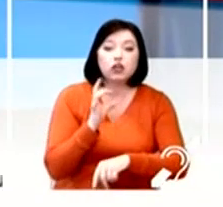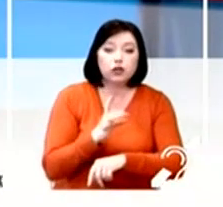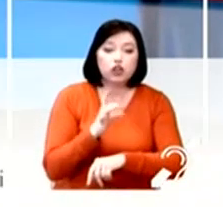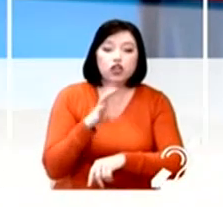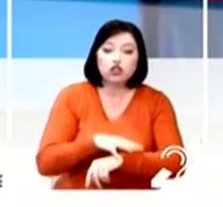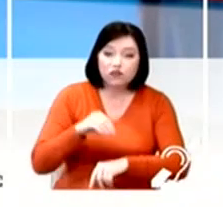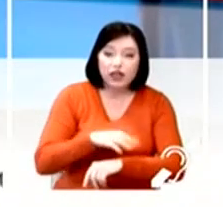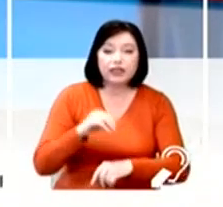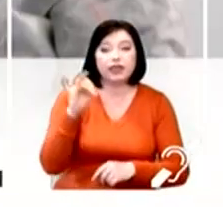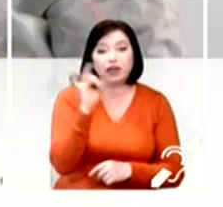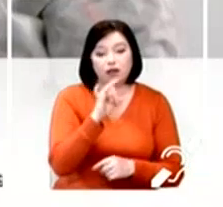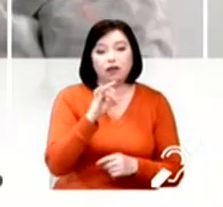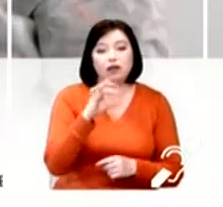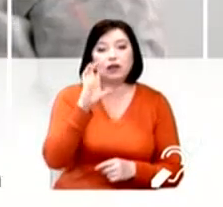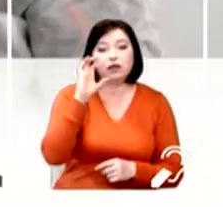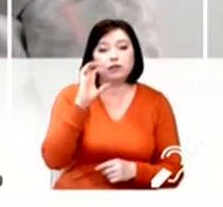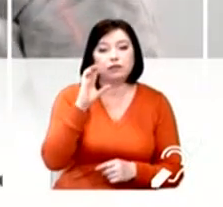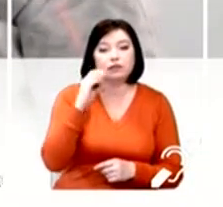proiect PNUD.